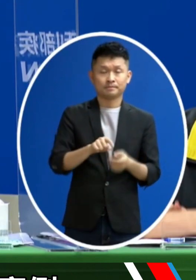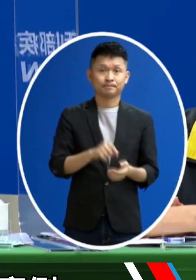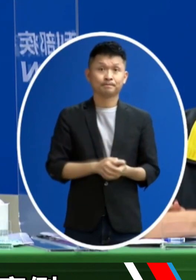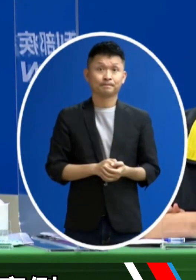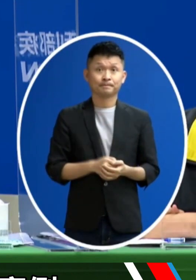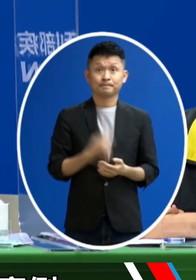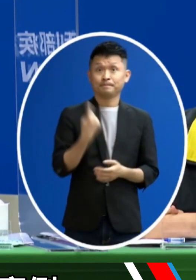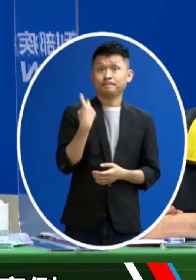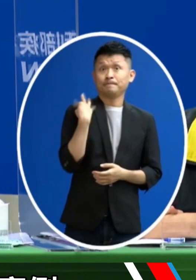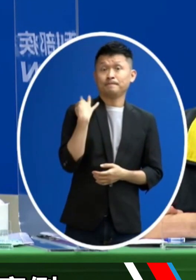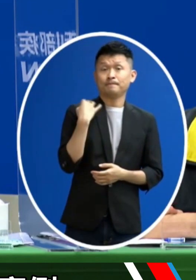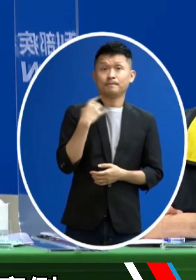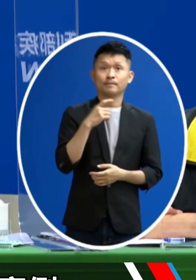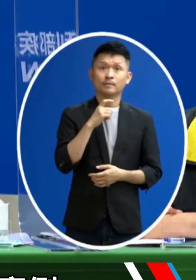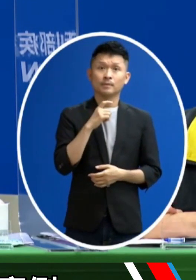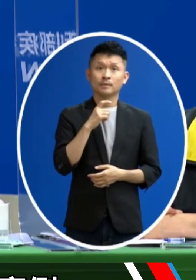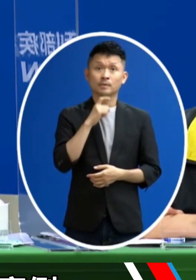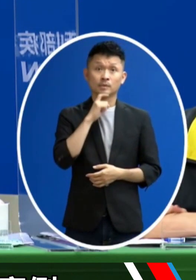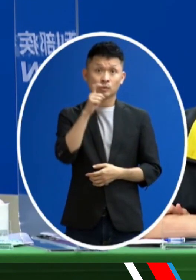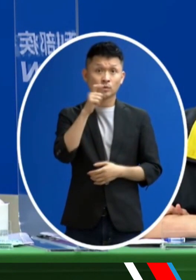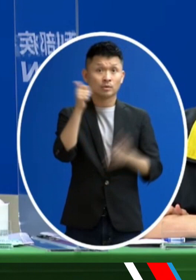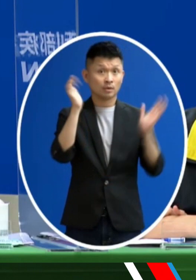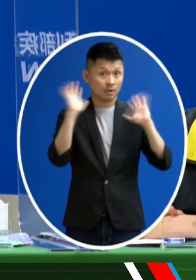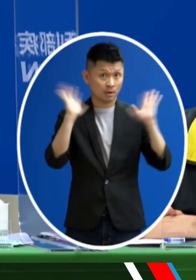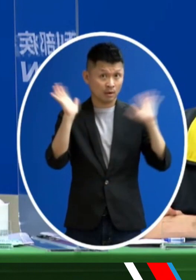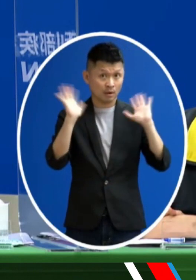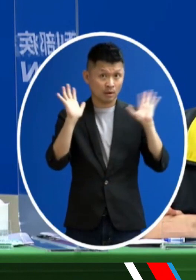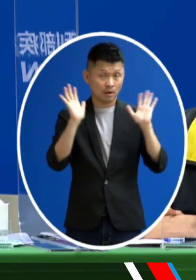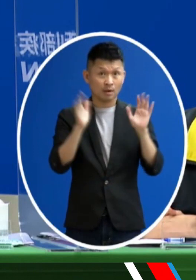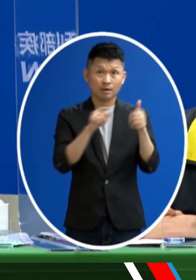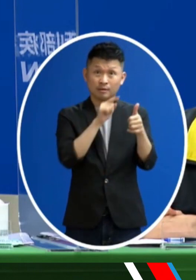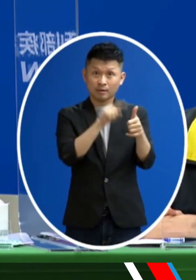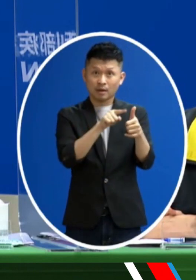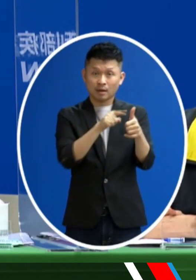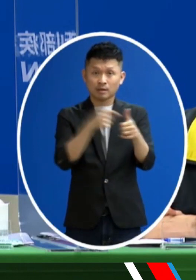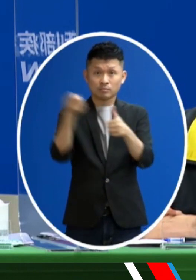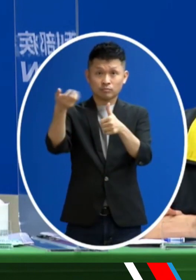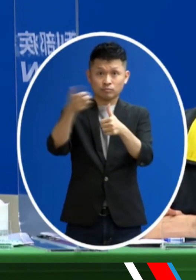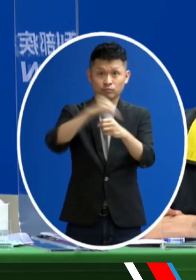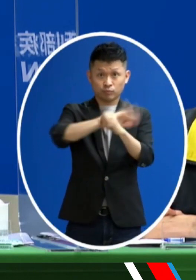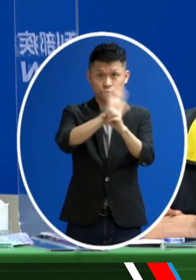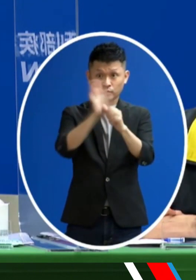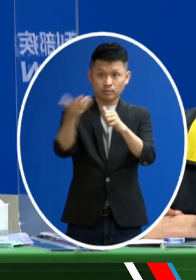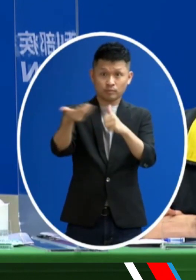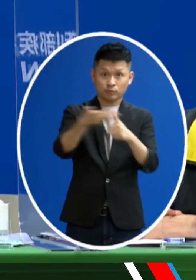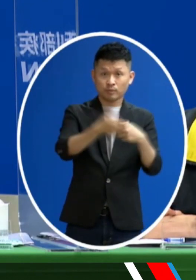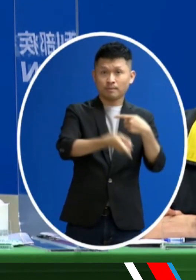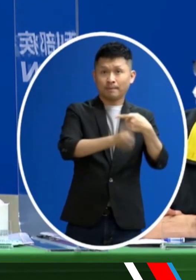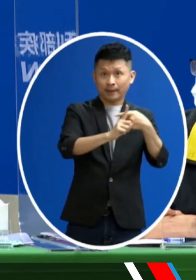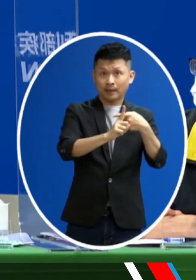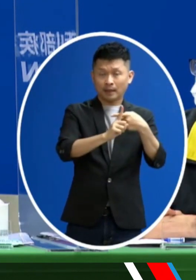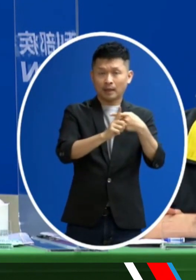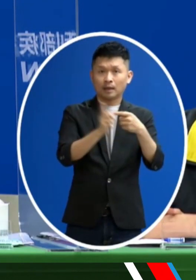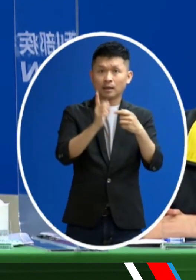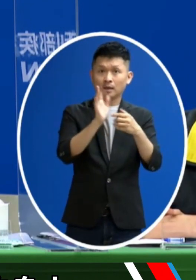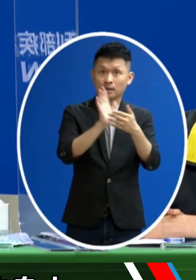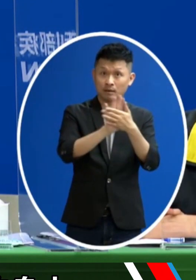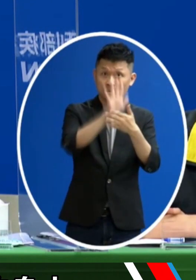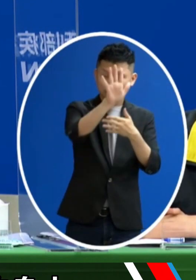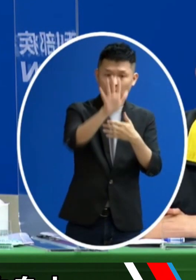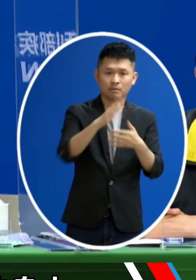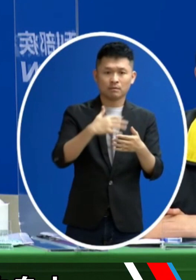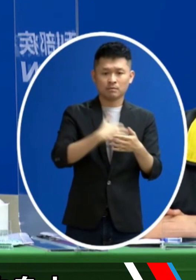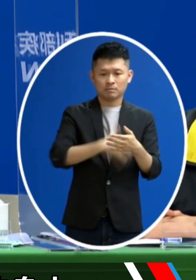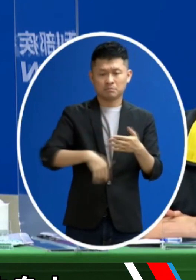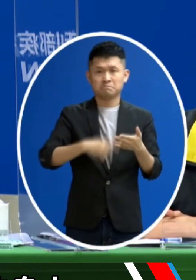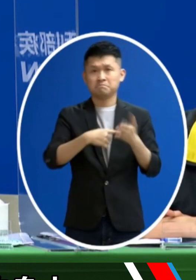的男孩的案例哈，他其实是一个感染后的一个免疫的反应，也就是